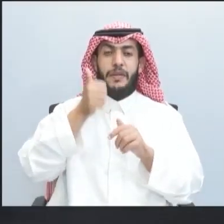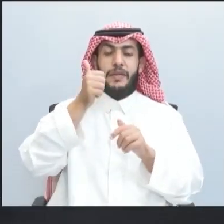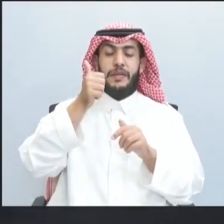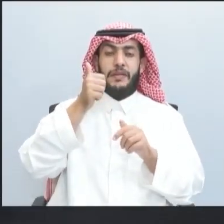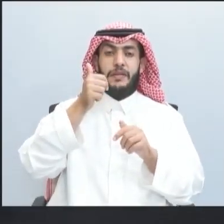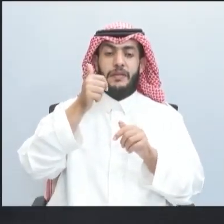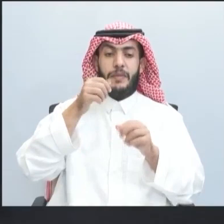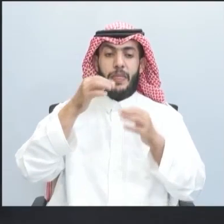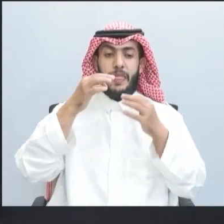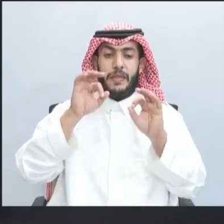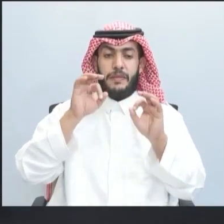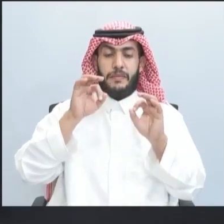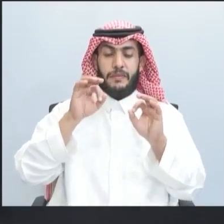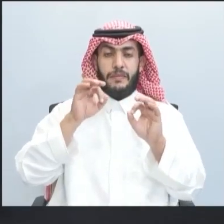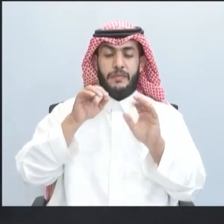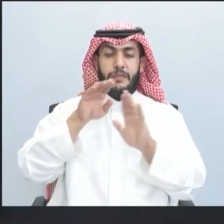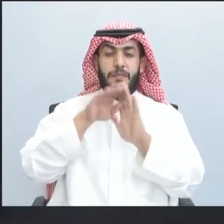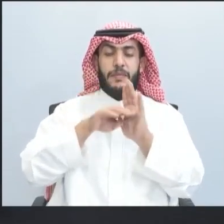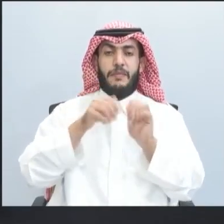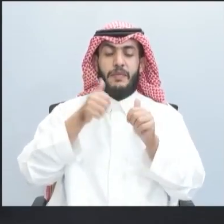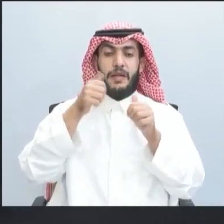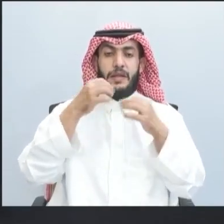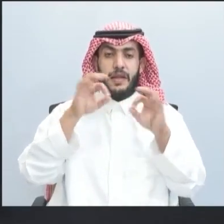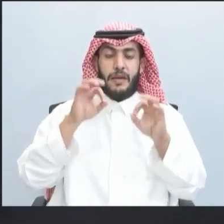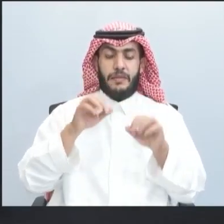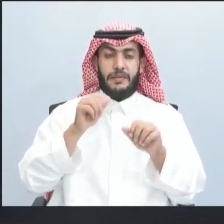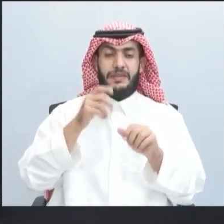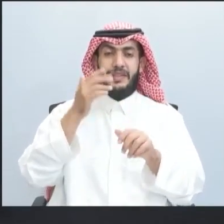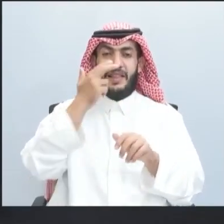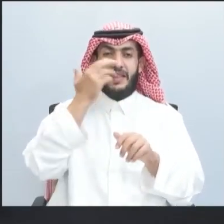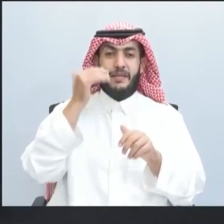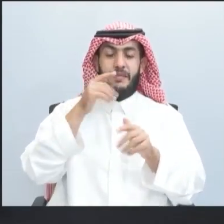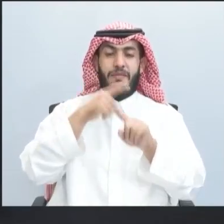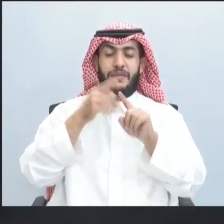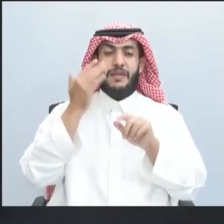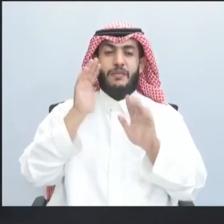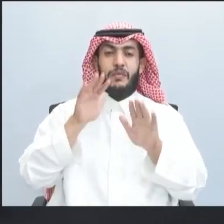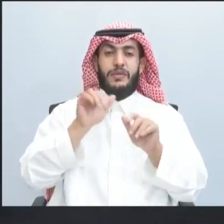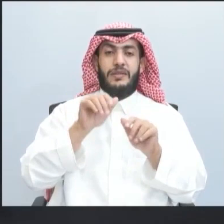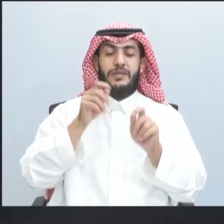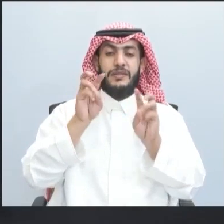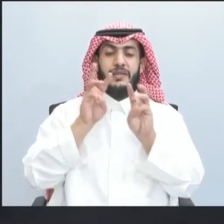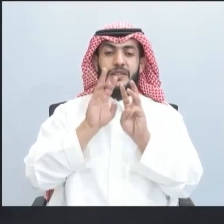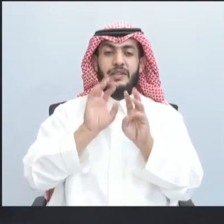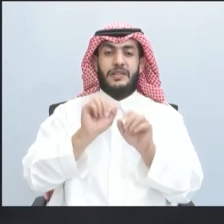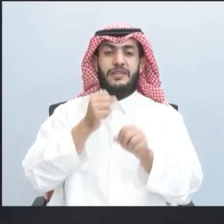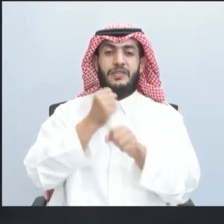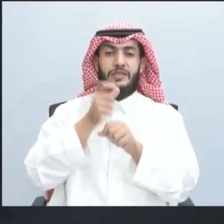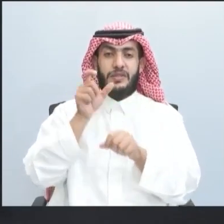فقط الاجزاء الحديثه بينما الاجزاء القديمه تم تحميلها مسبقا في متصفح